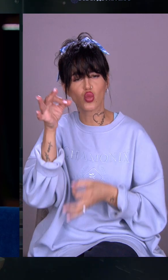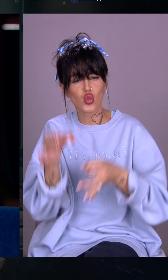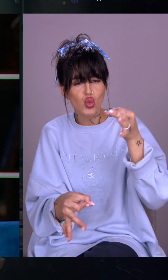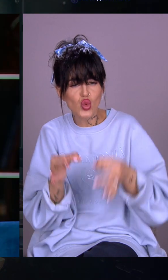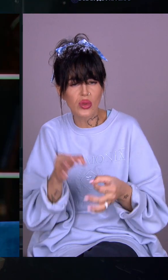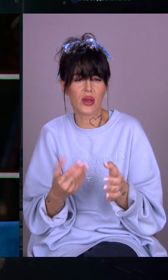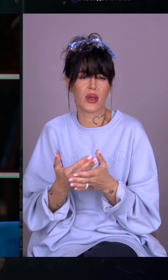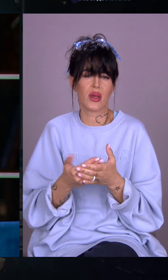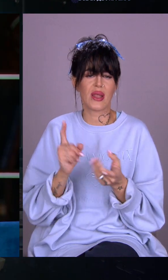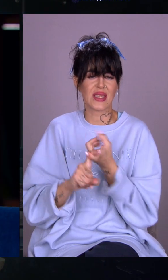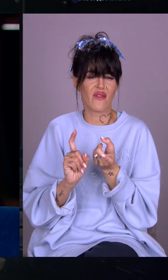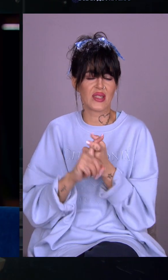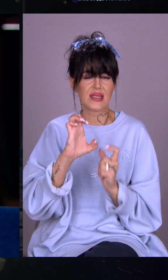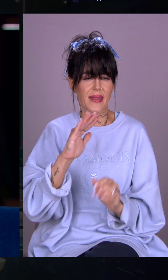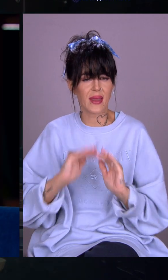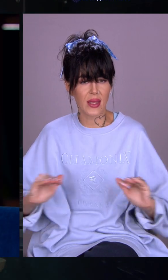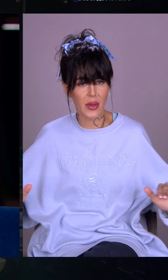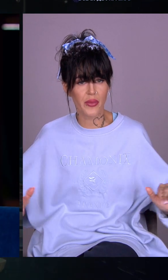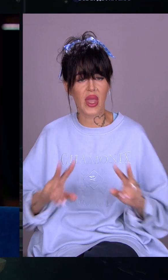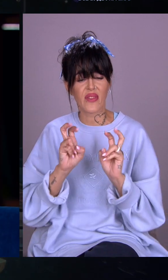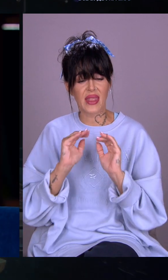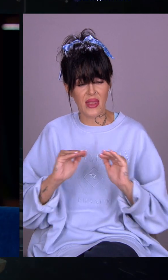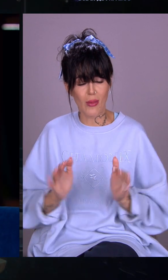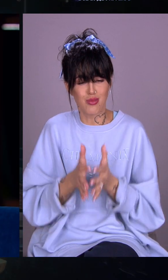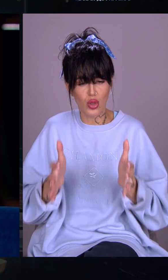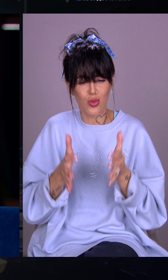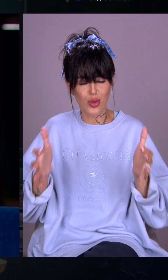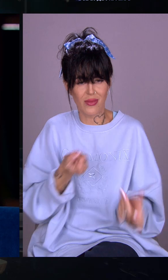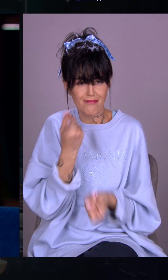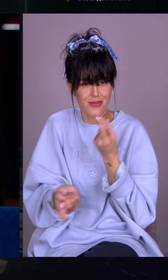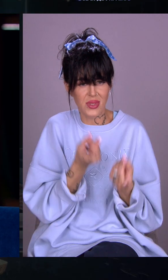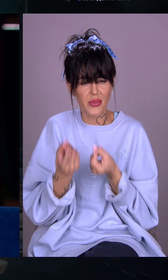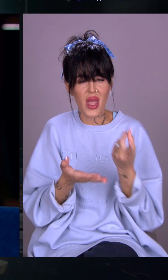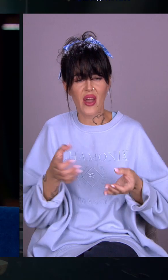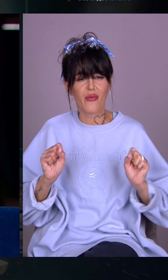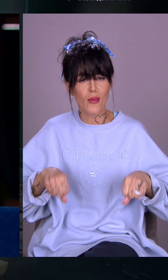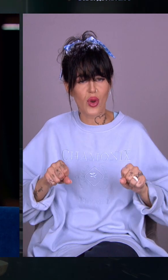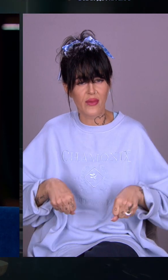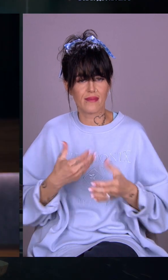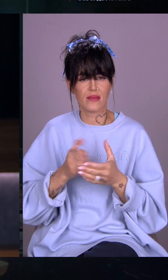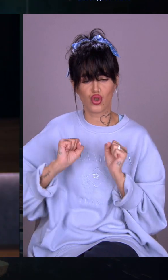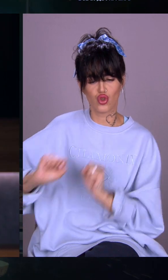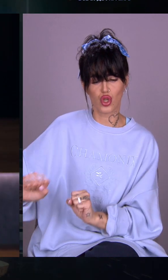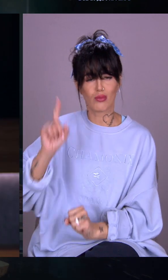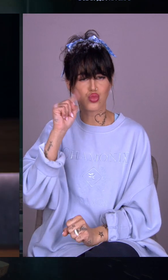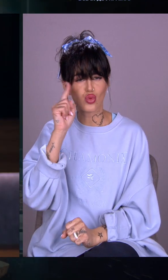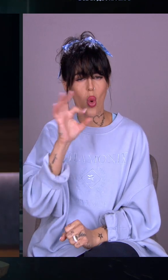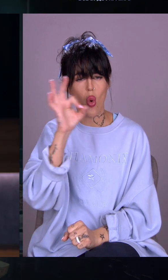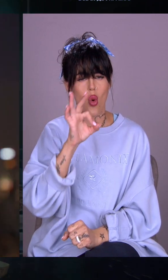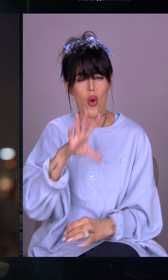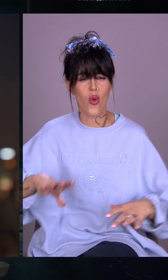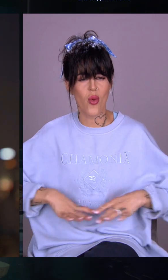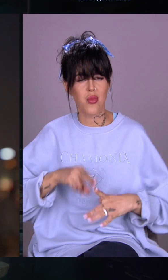до дітей. Ну, тому у дітей, здається, все більше і більше можливостей відстоювати мультики про поні. Наступне відео, будь